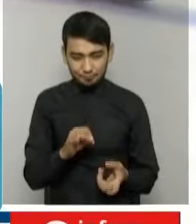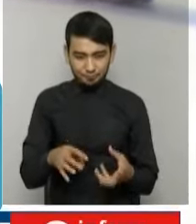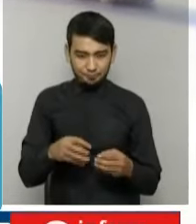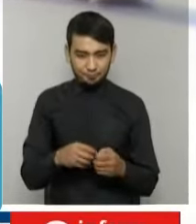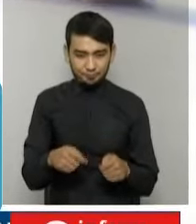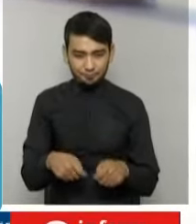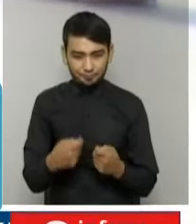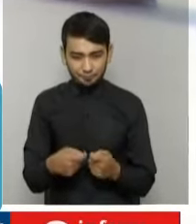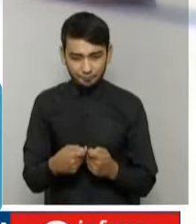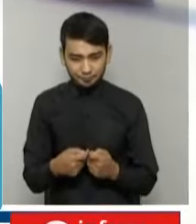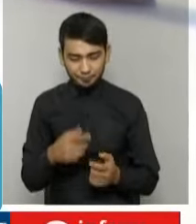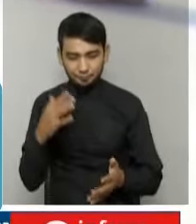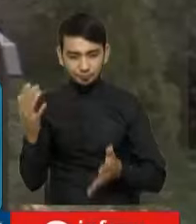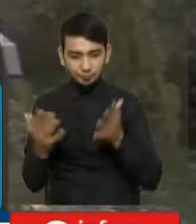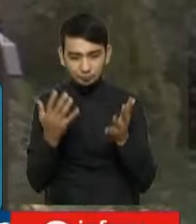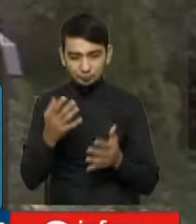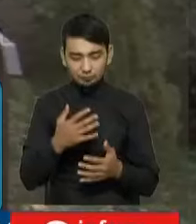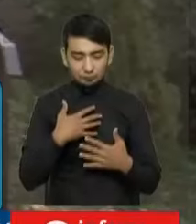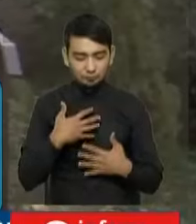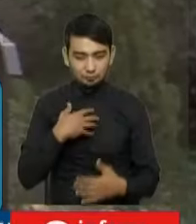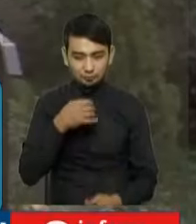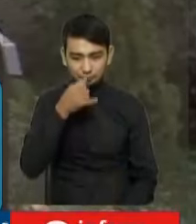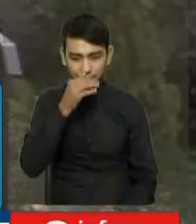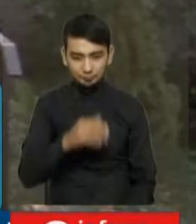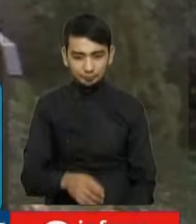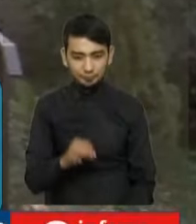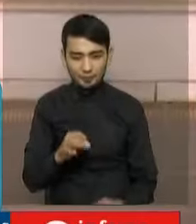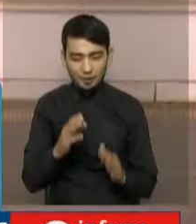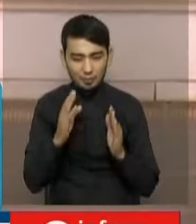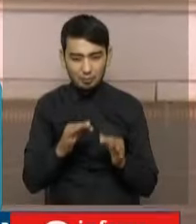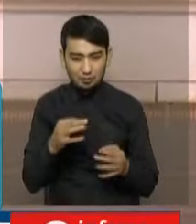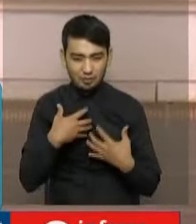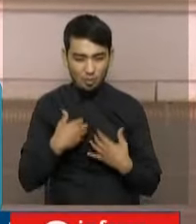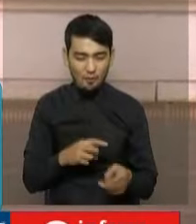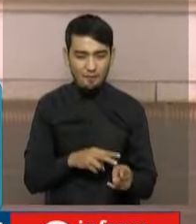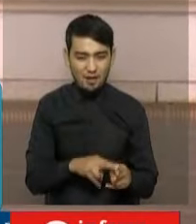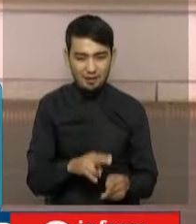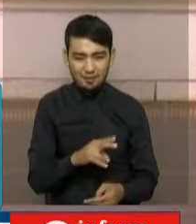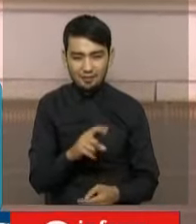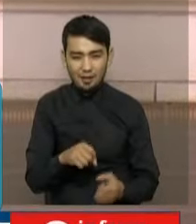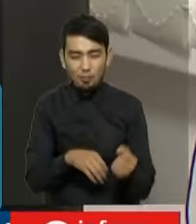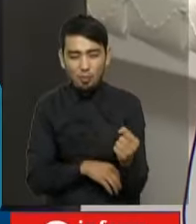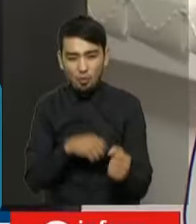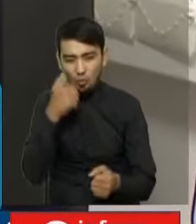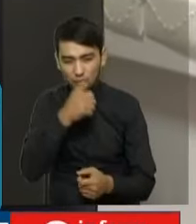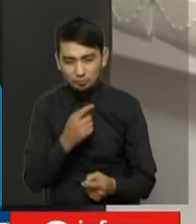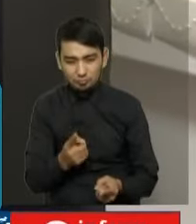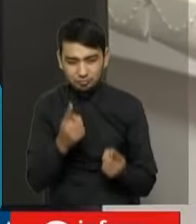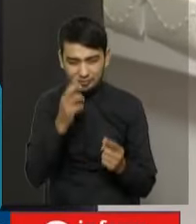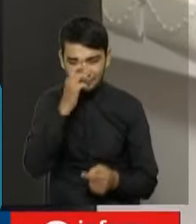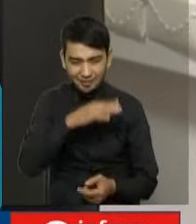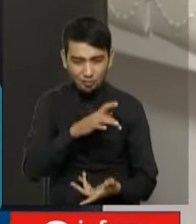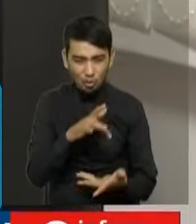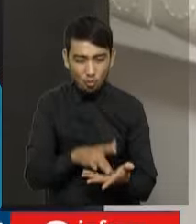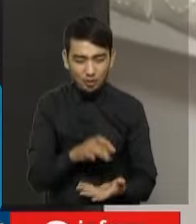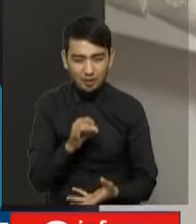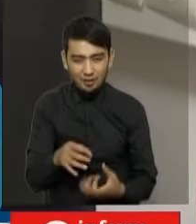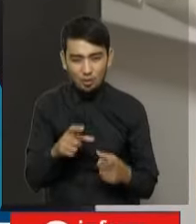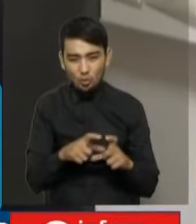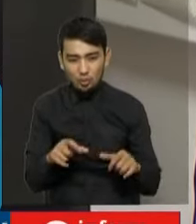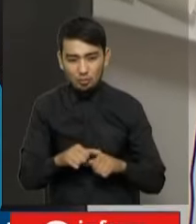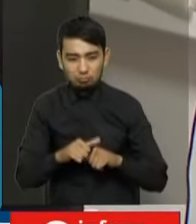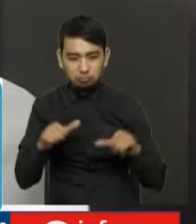роза, ну, ветров тоже. Плохой воздух напрямую влияет на здоровье. За последние годы в крупнейшем городе страны наблюдается увеличение людей,